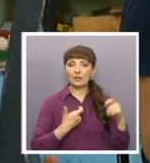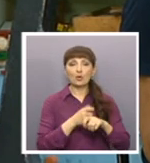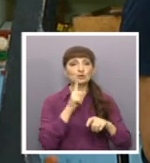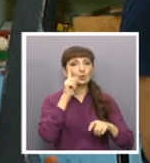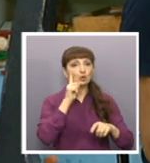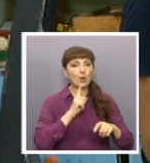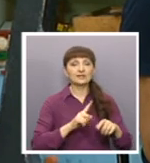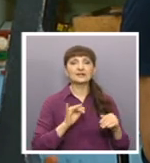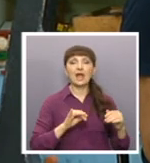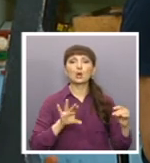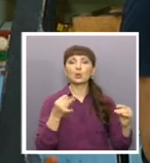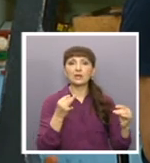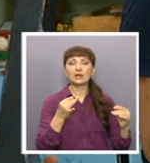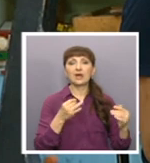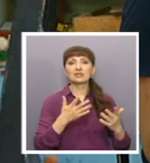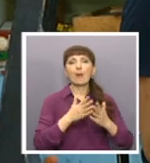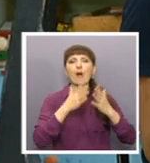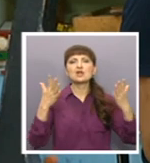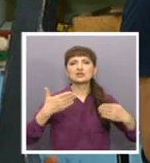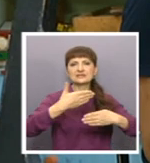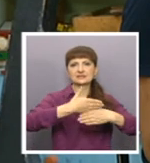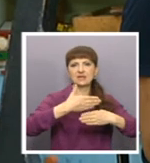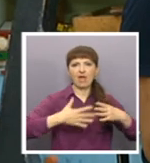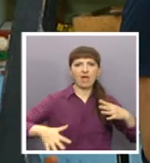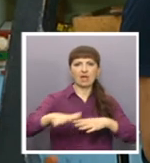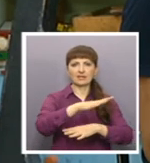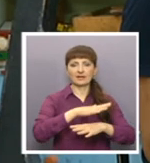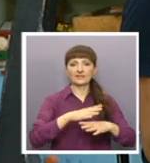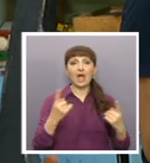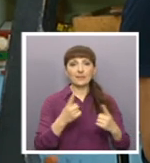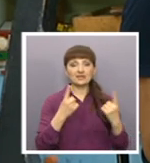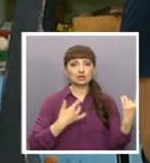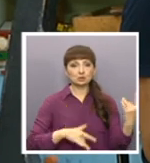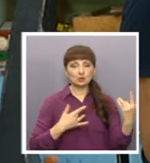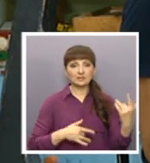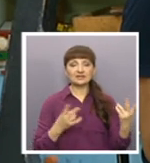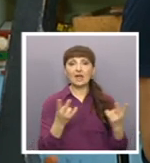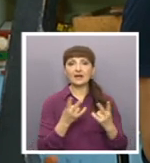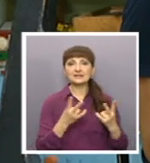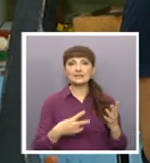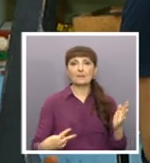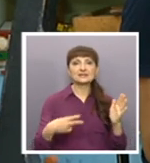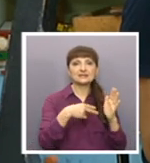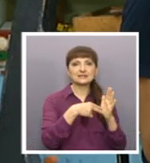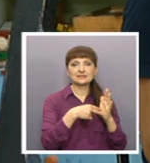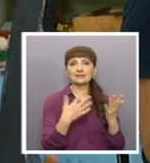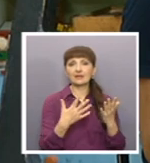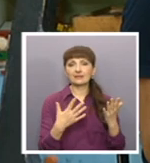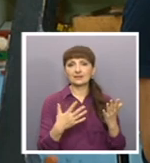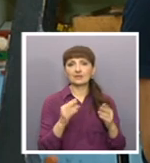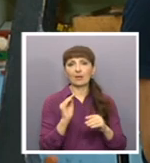для исполнения кюев и терме на больших сценах. На обычные инструменты в таких местах необходимо подсоединить